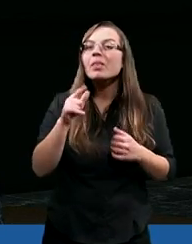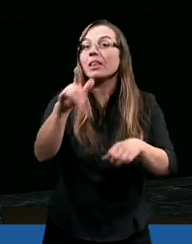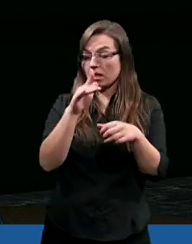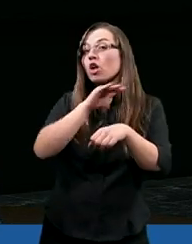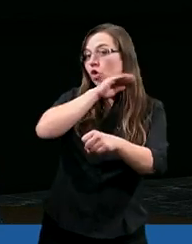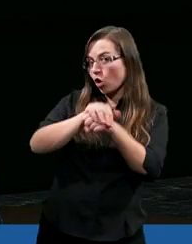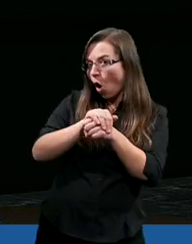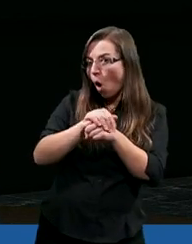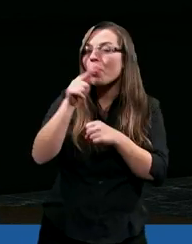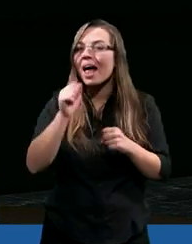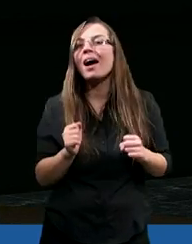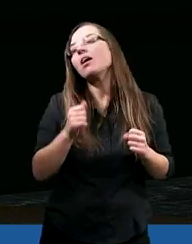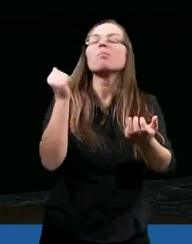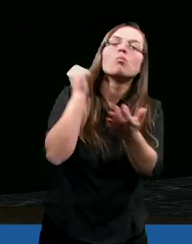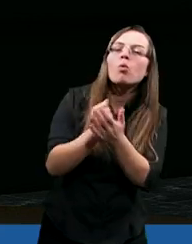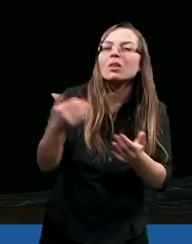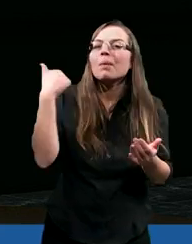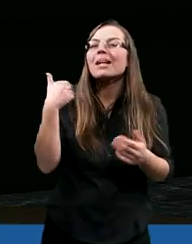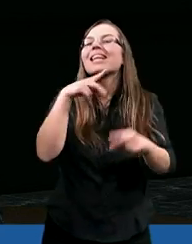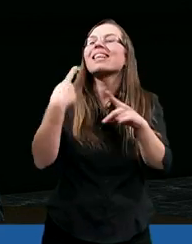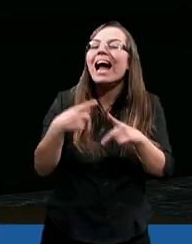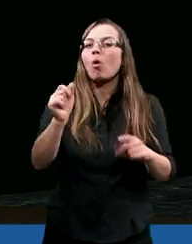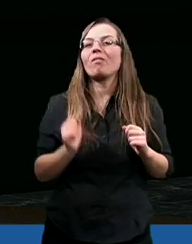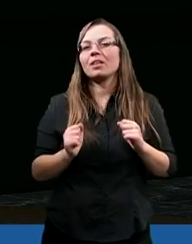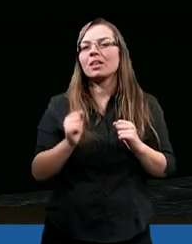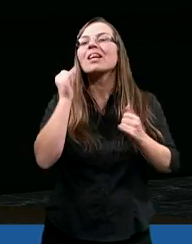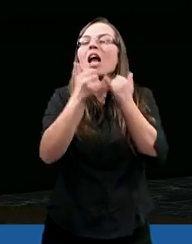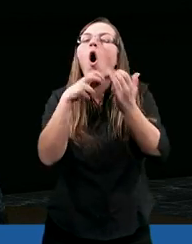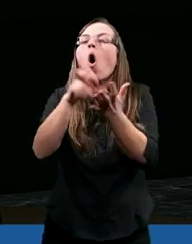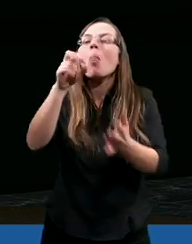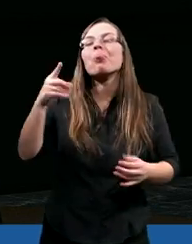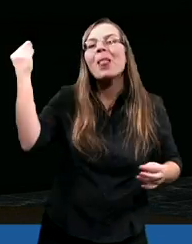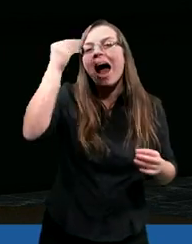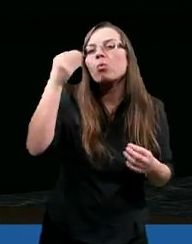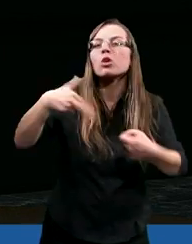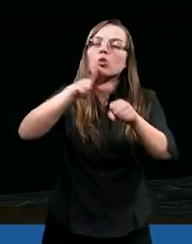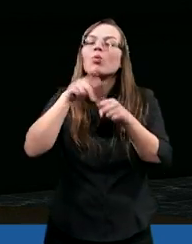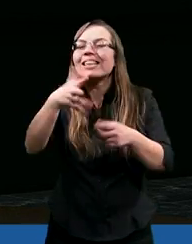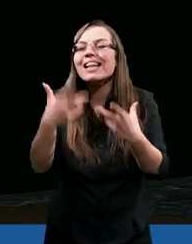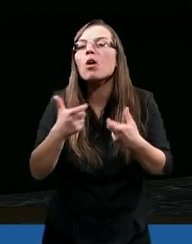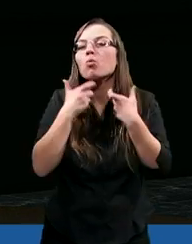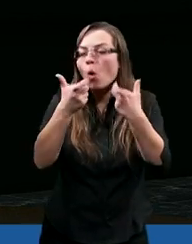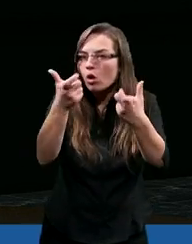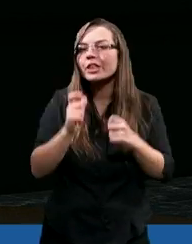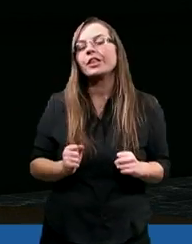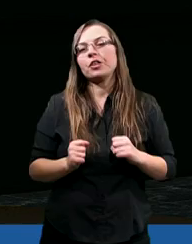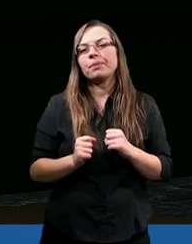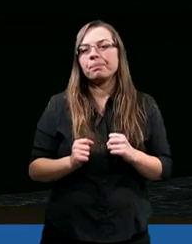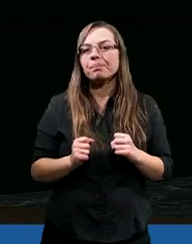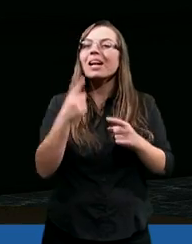Zgoda. Musimy być stanowczy, jeżeli chodzi o nauki, które ktoś głosi. Natomiast,